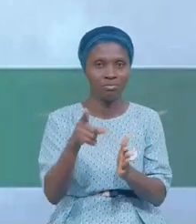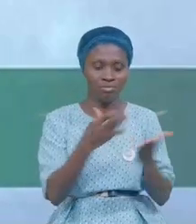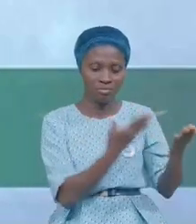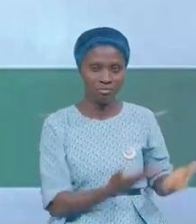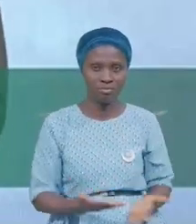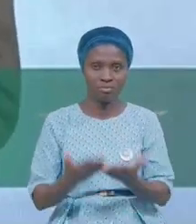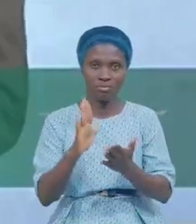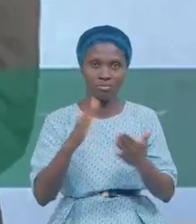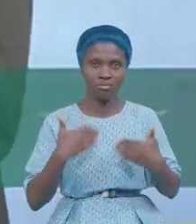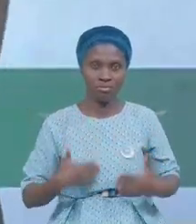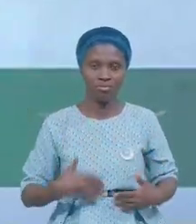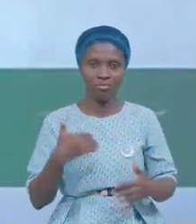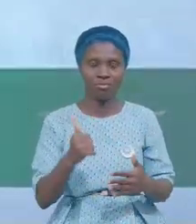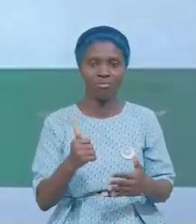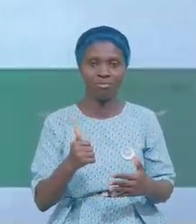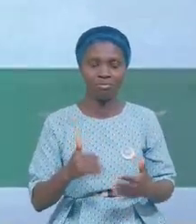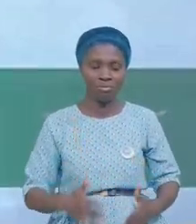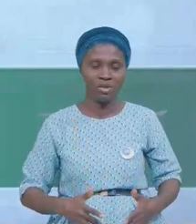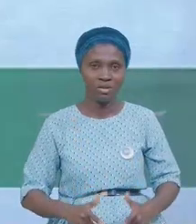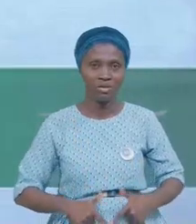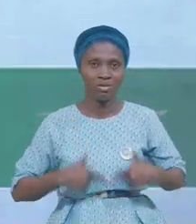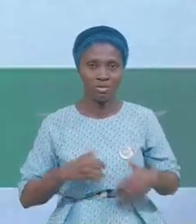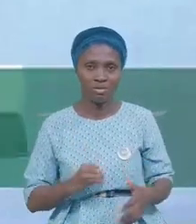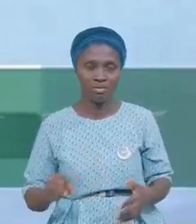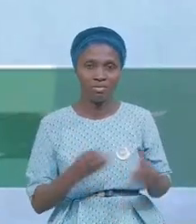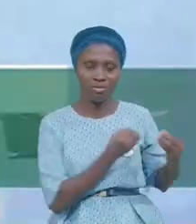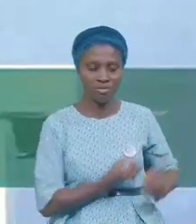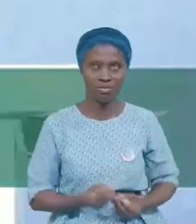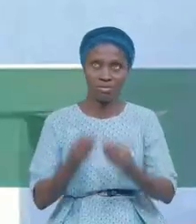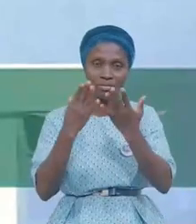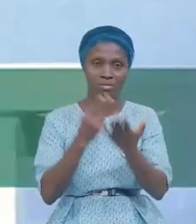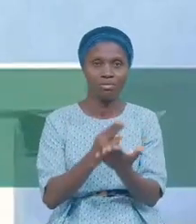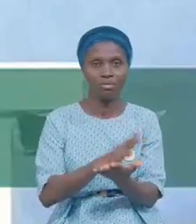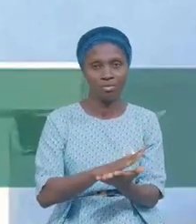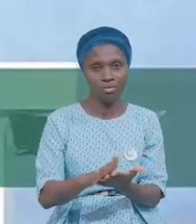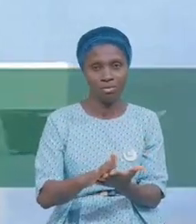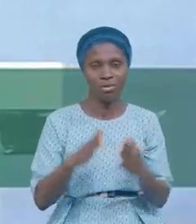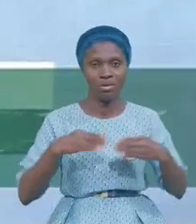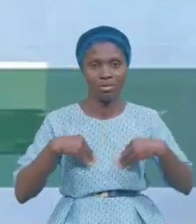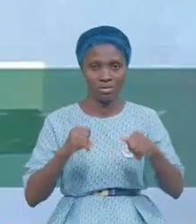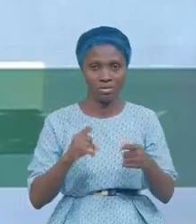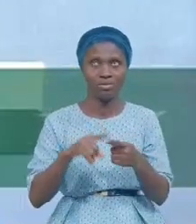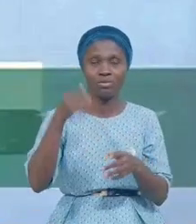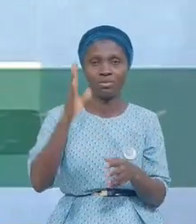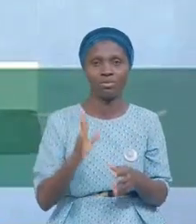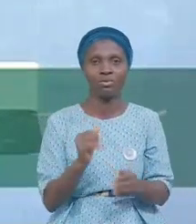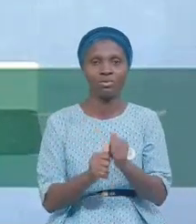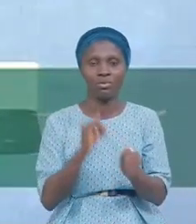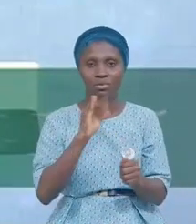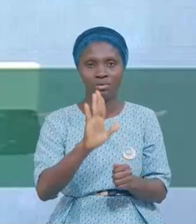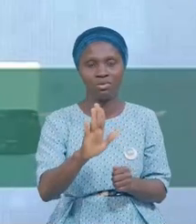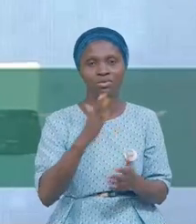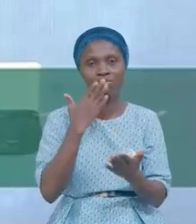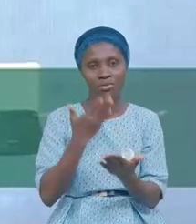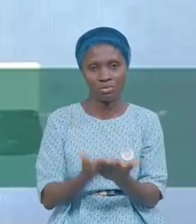un sacrifice vivant, saint, agréable à Dieu, ce qui sera de votre part un